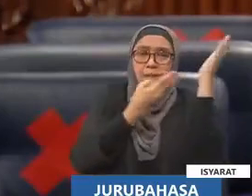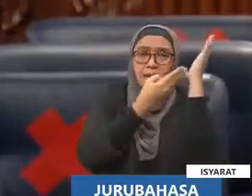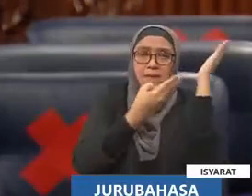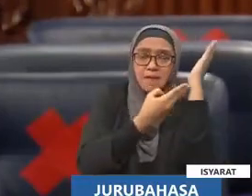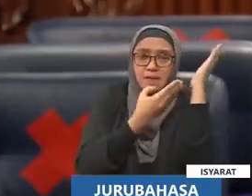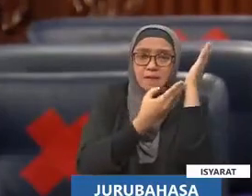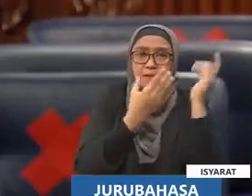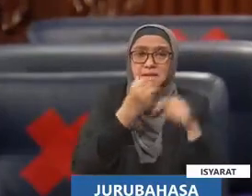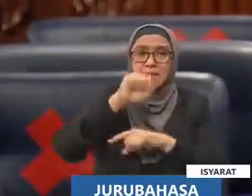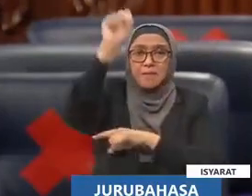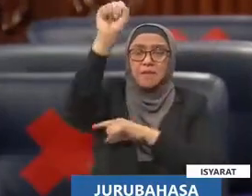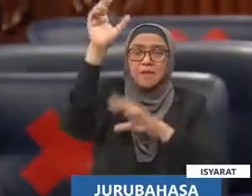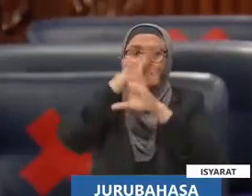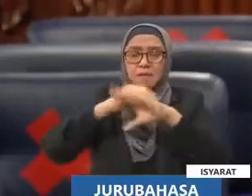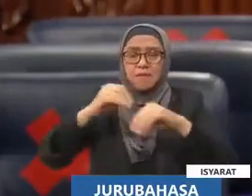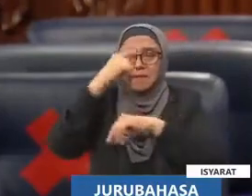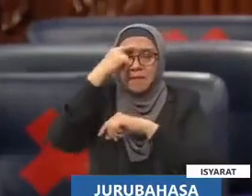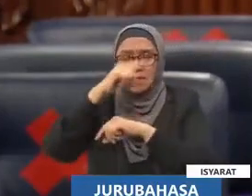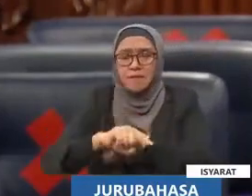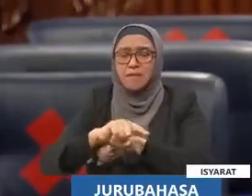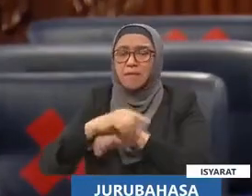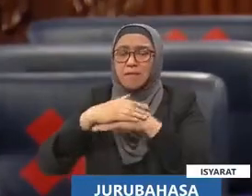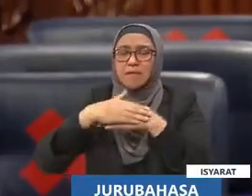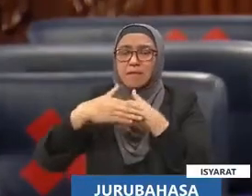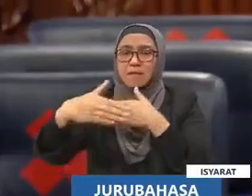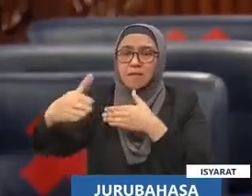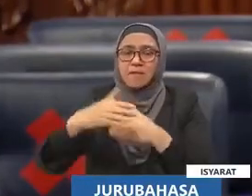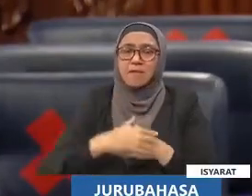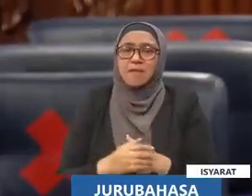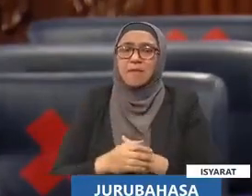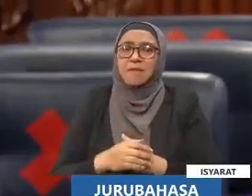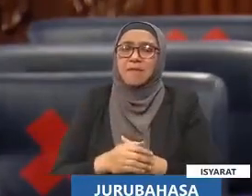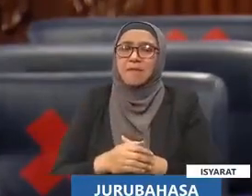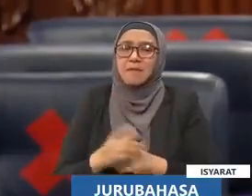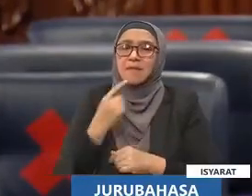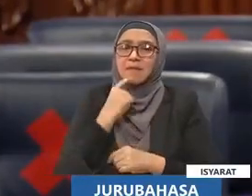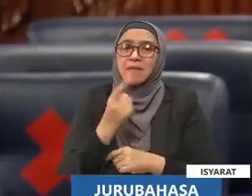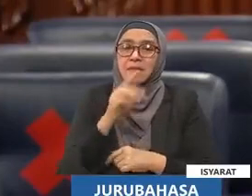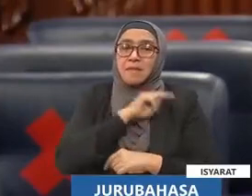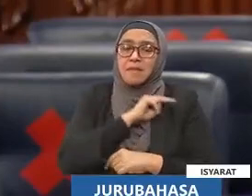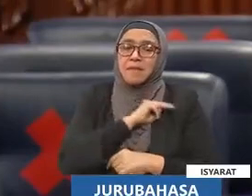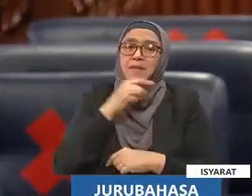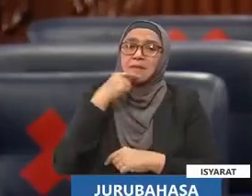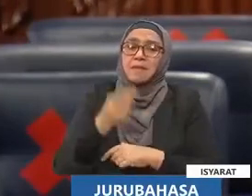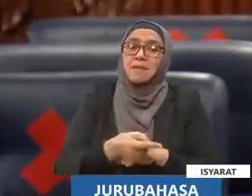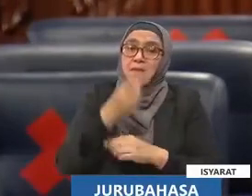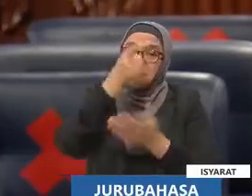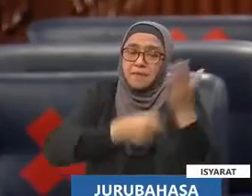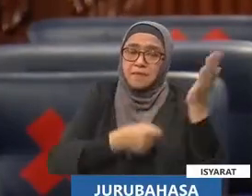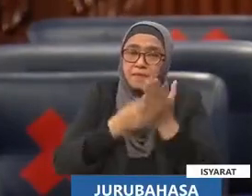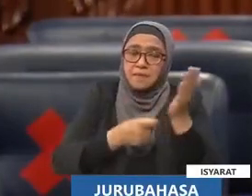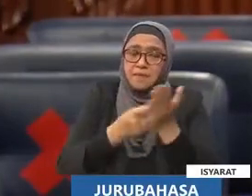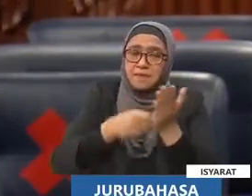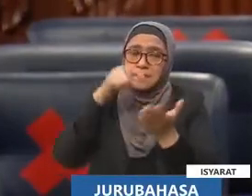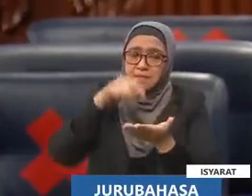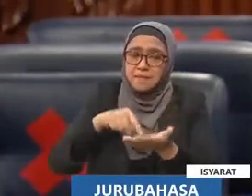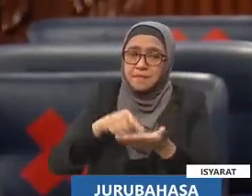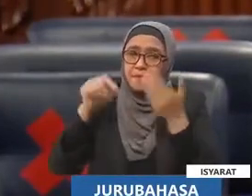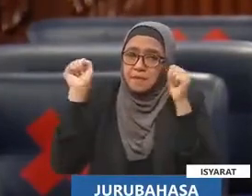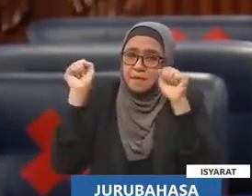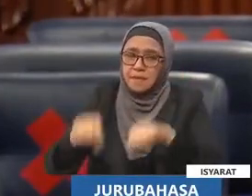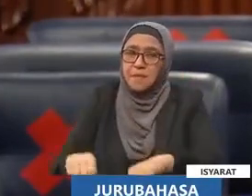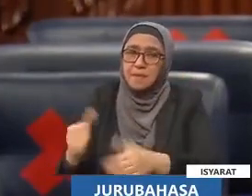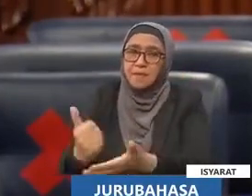status yang situasi menteri juga mendakwa bahwa Juve makmur dan Lewi keuntungan luar biasa atau berupaya untuk membantu